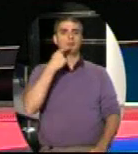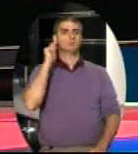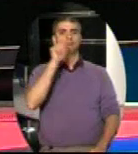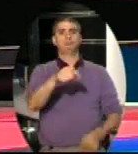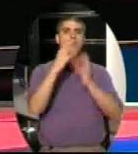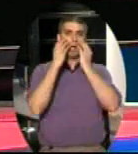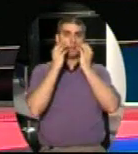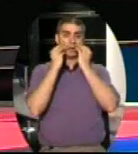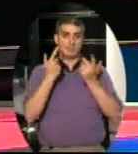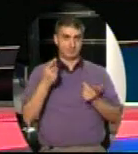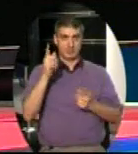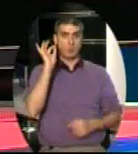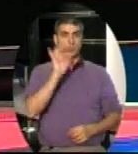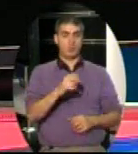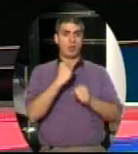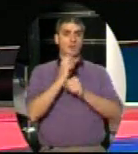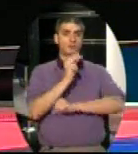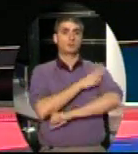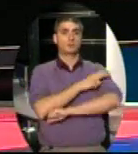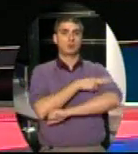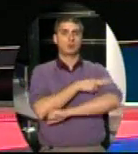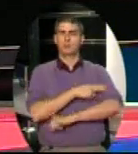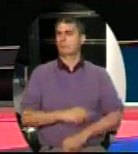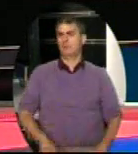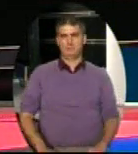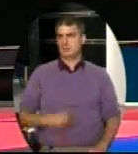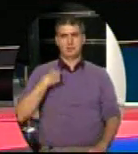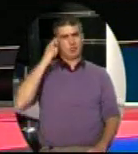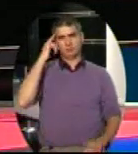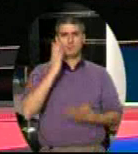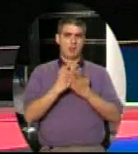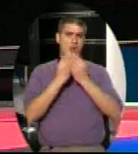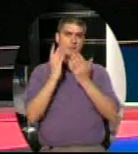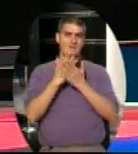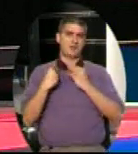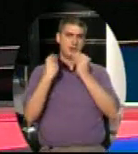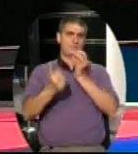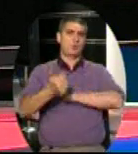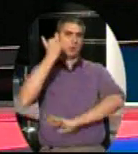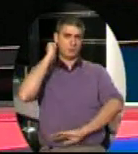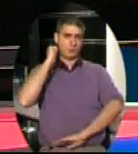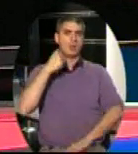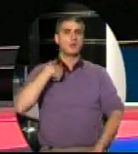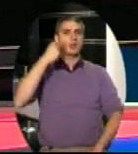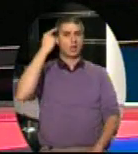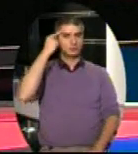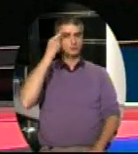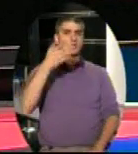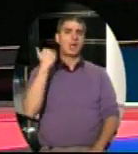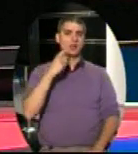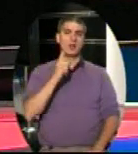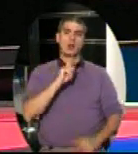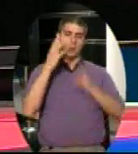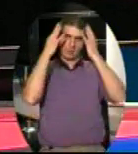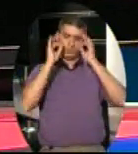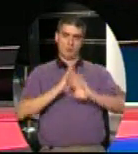למיר פרץ, זה פוגע בעבודת המשטרה? אני לא חושב, כי החומר במילה עובר אתמול. אני חושב שזה היה לא